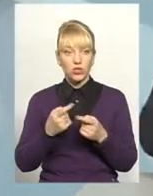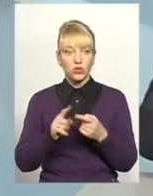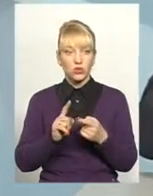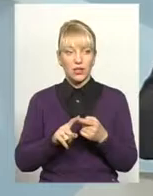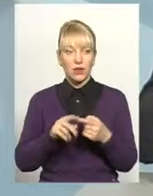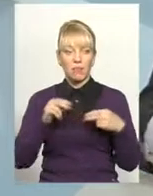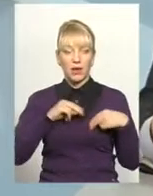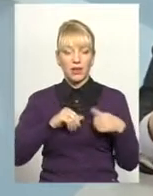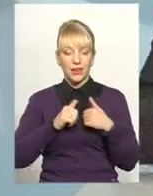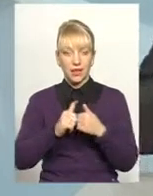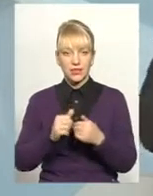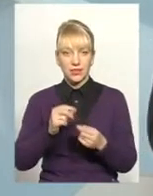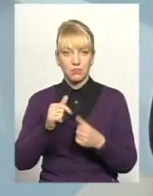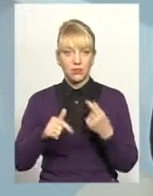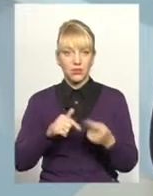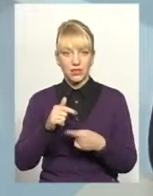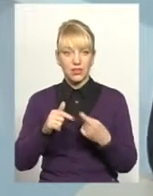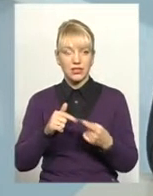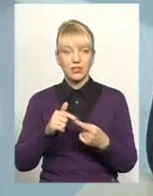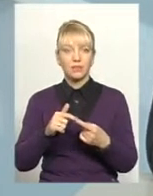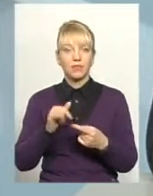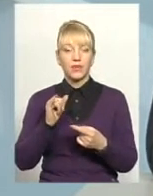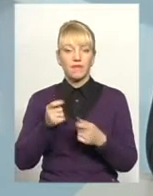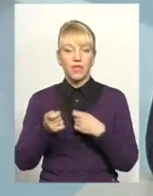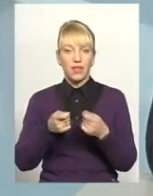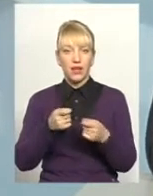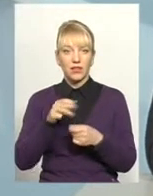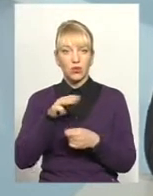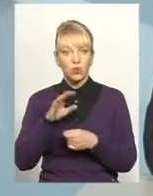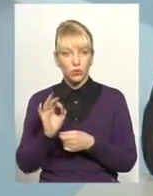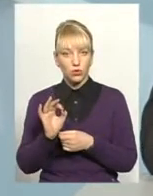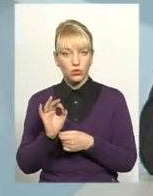партнерстві бізнес і влада, то